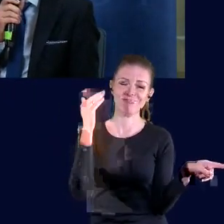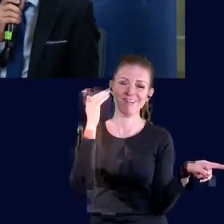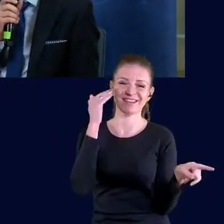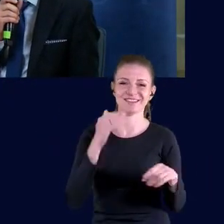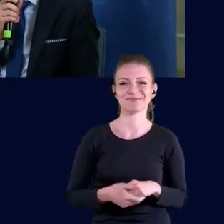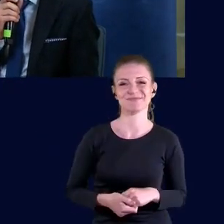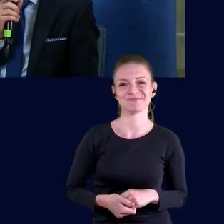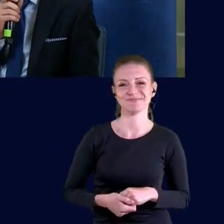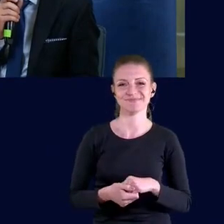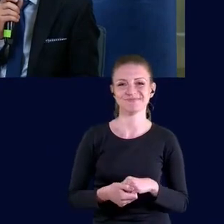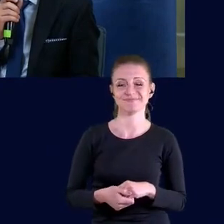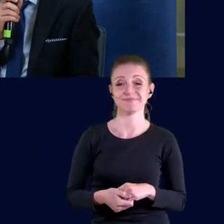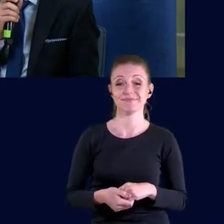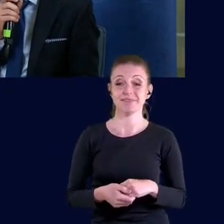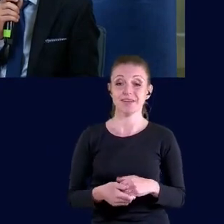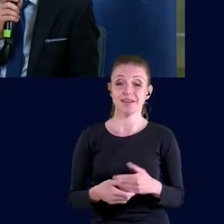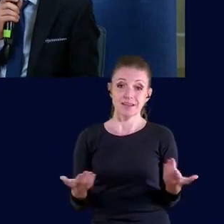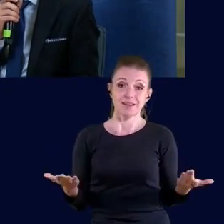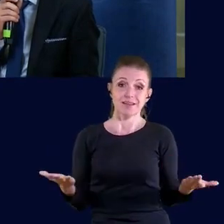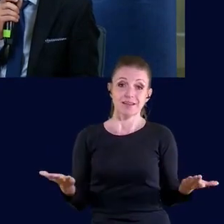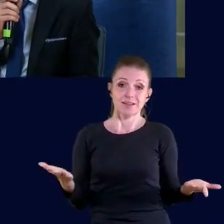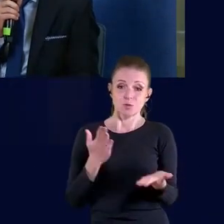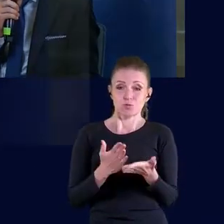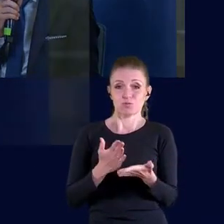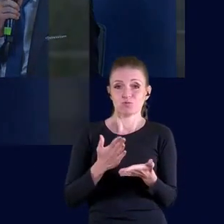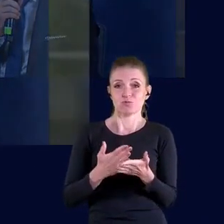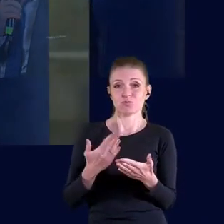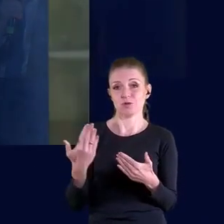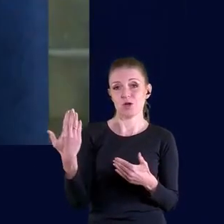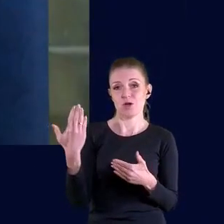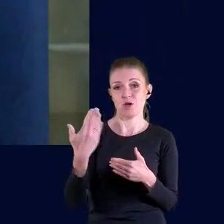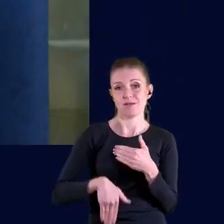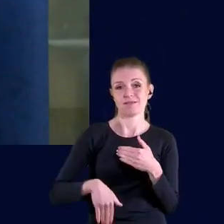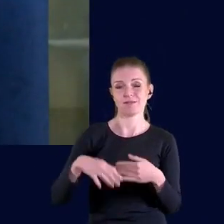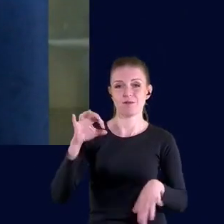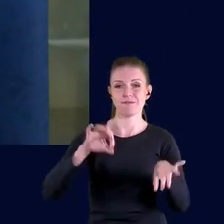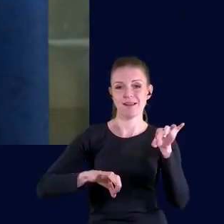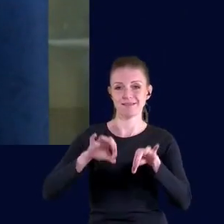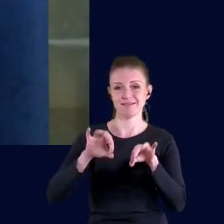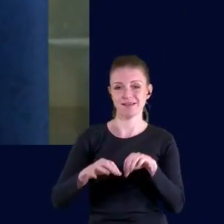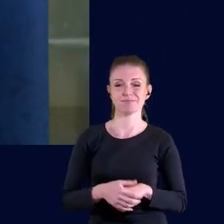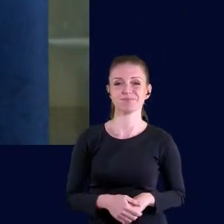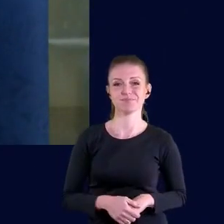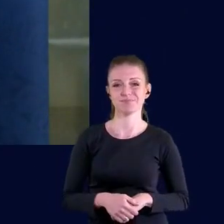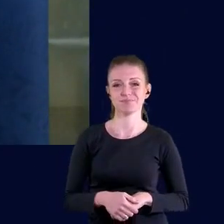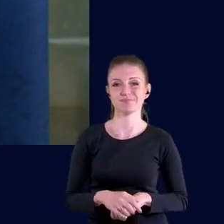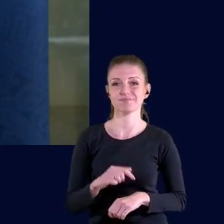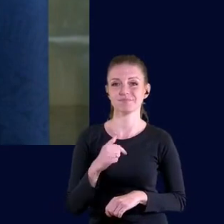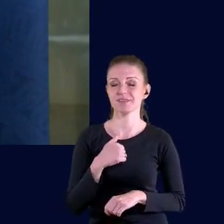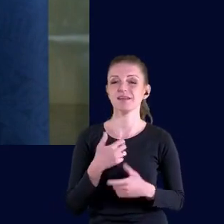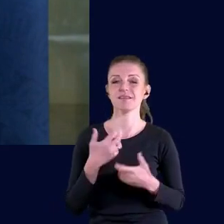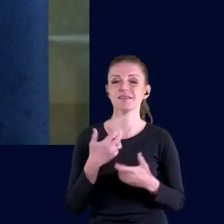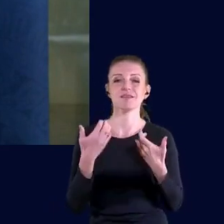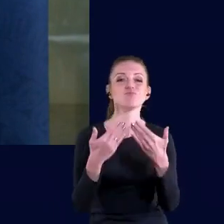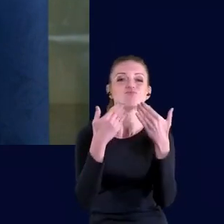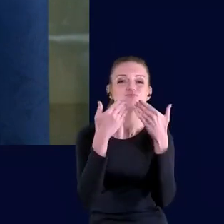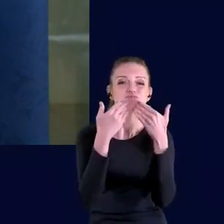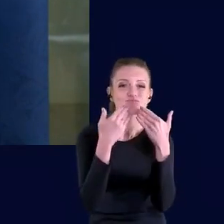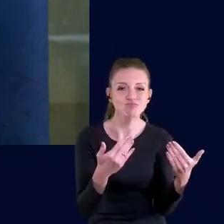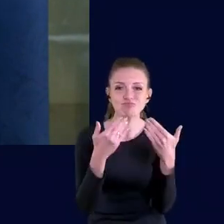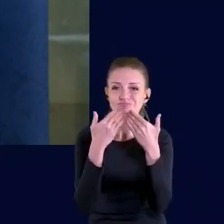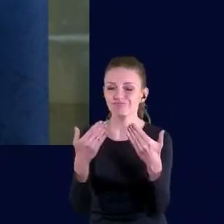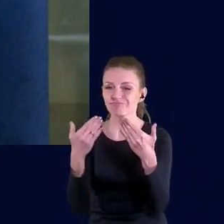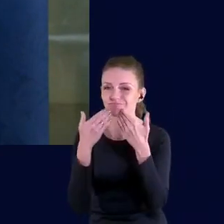kończyć już naszą konferencję Proszę bardzo ja na pewno Chciałem podziękować ze swojej